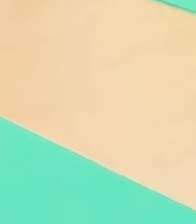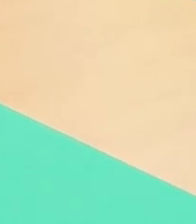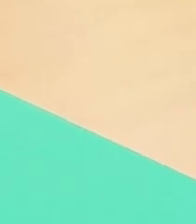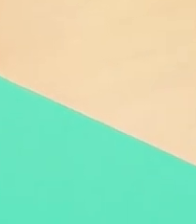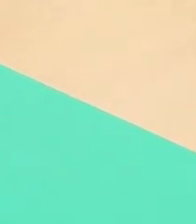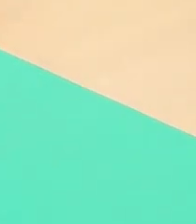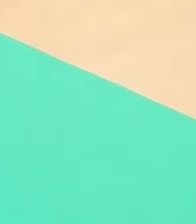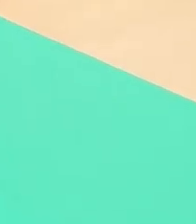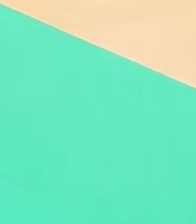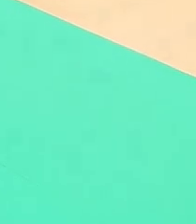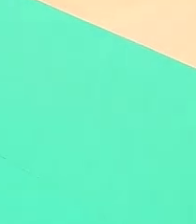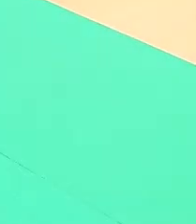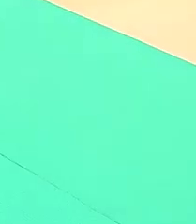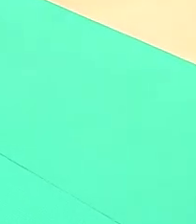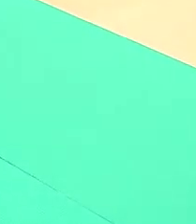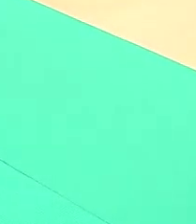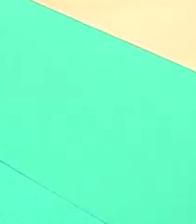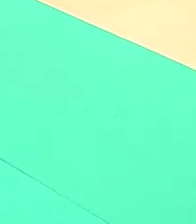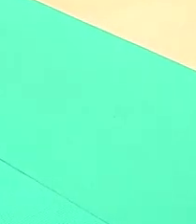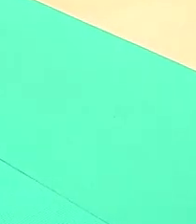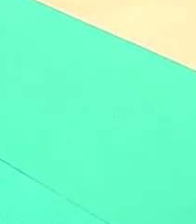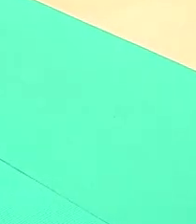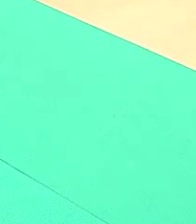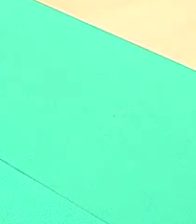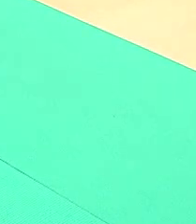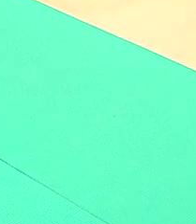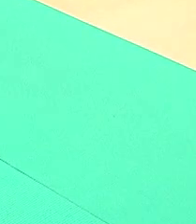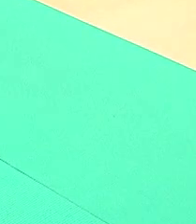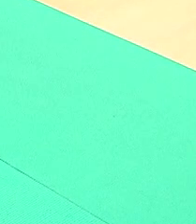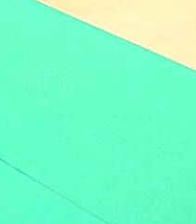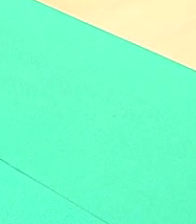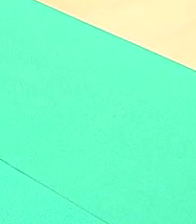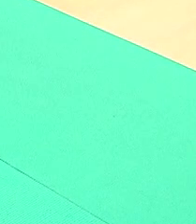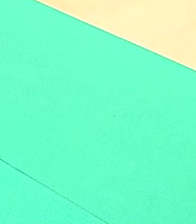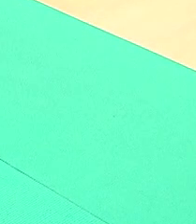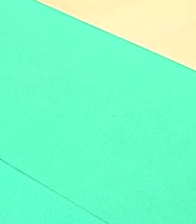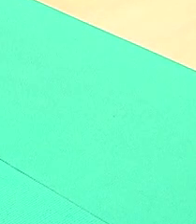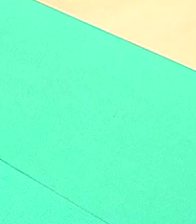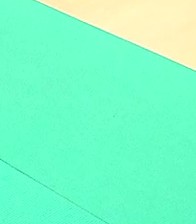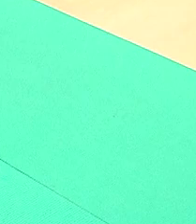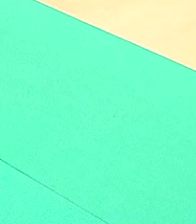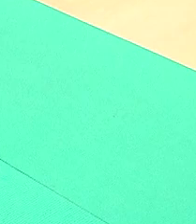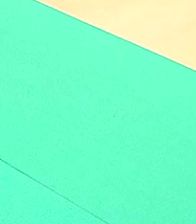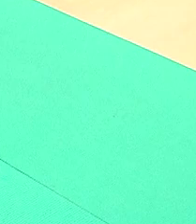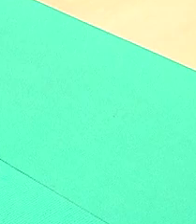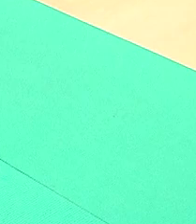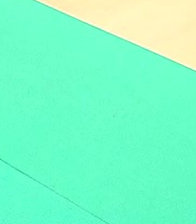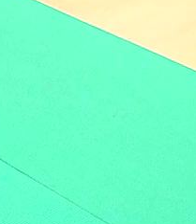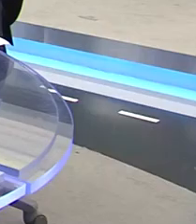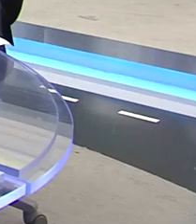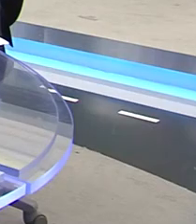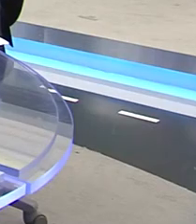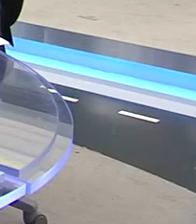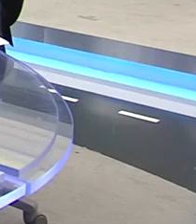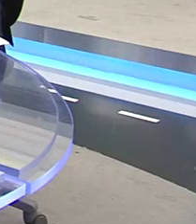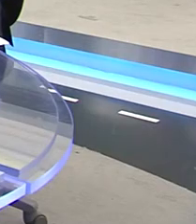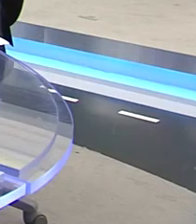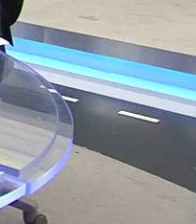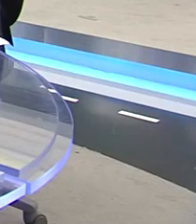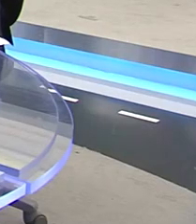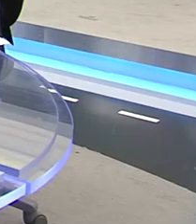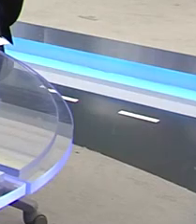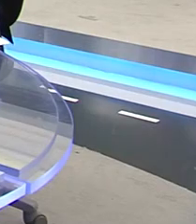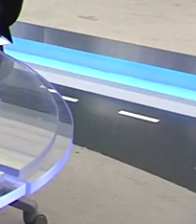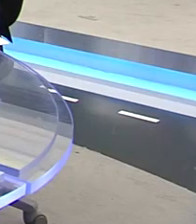좋을 것 같습니다. 또 아프지 않더라도요, 평소 바른 자세나 요통 예방 차원에서라도 도움이 될 것 같습니다. 네, 뭐 자세가 중요하다고